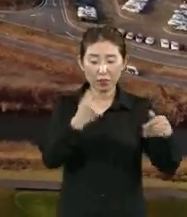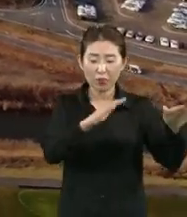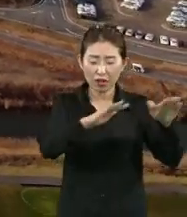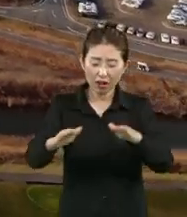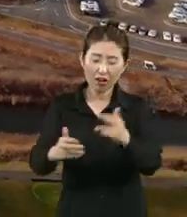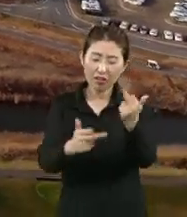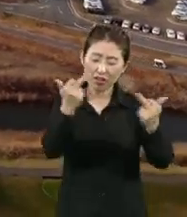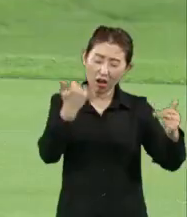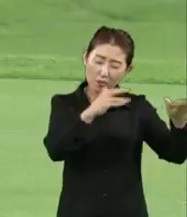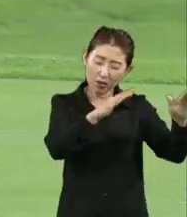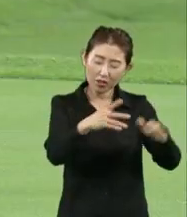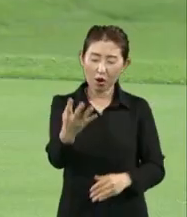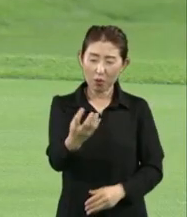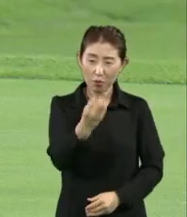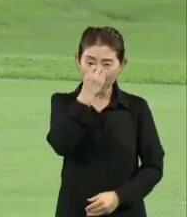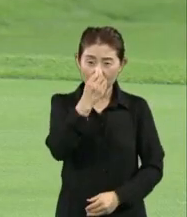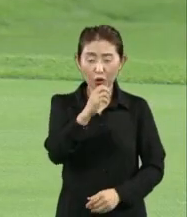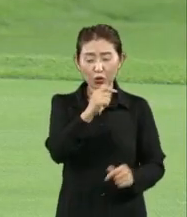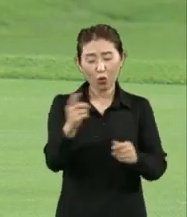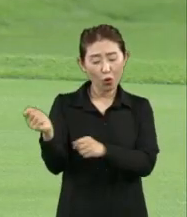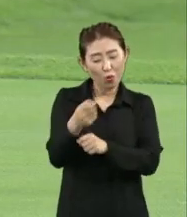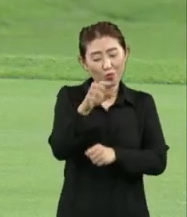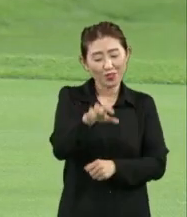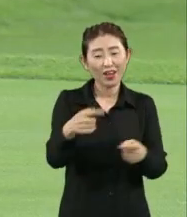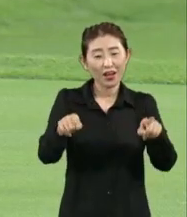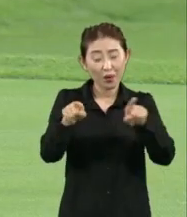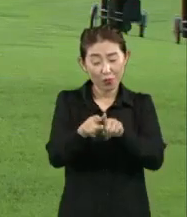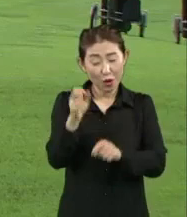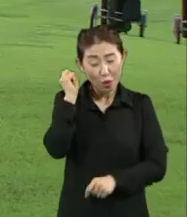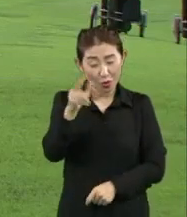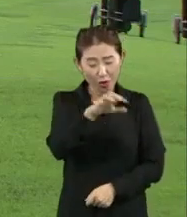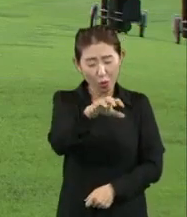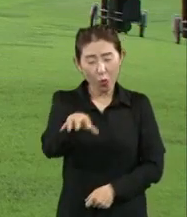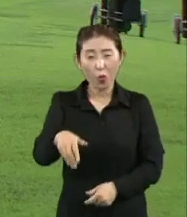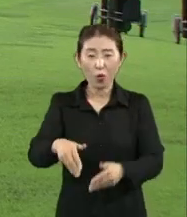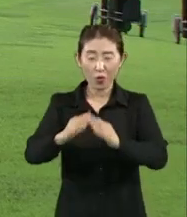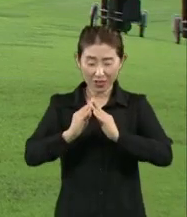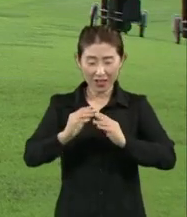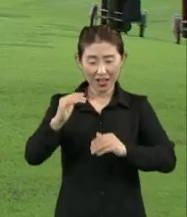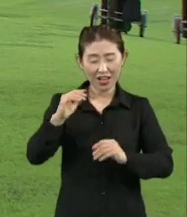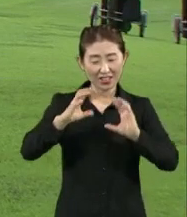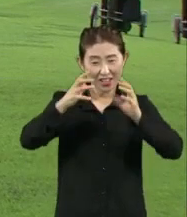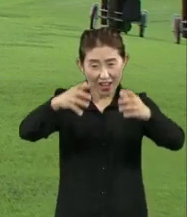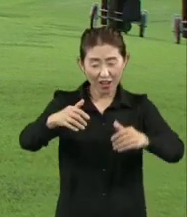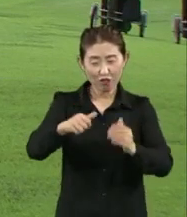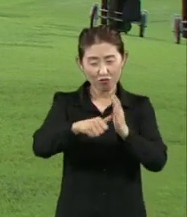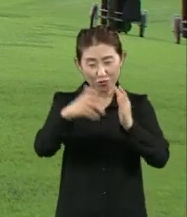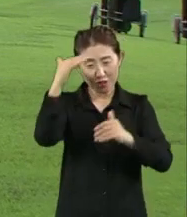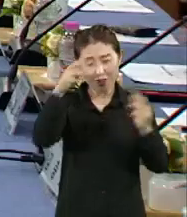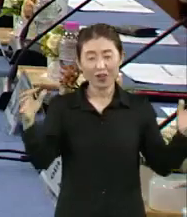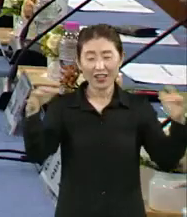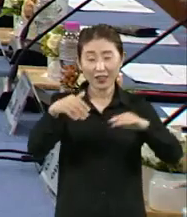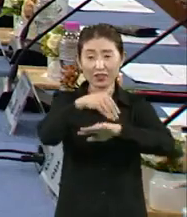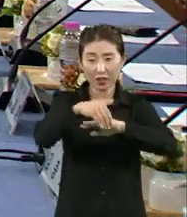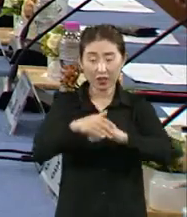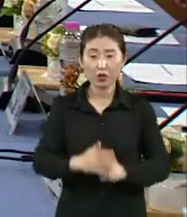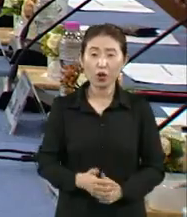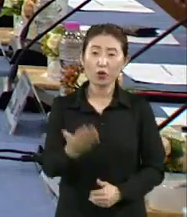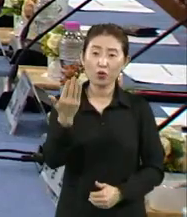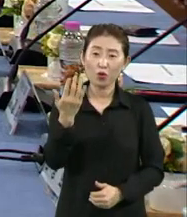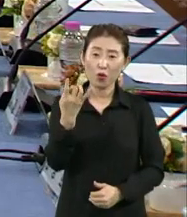절경과 고급 숙박시설, 골프장이 어우러지는 세계적인 휴양지로 개발한다는 콘셉트입니다. 당초 이 사업은 민선